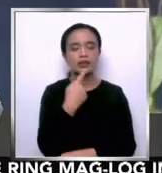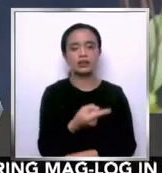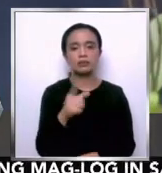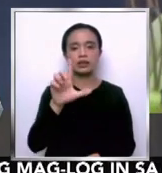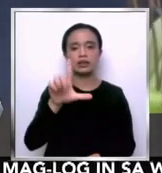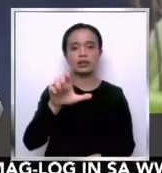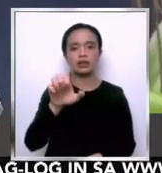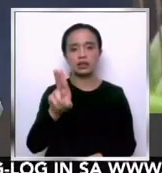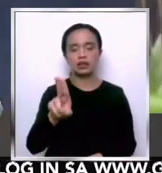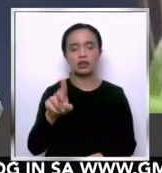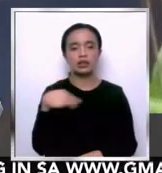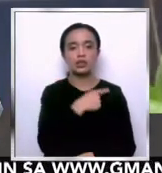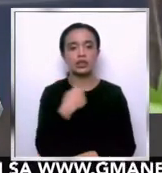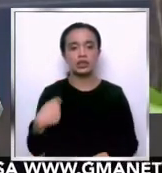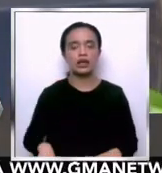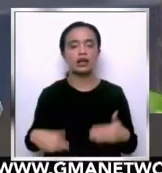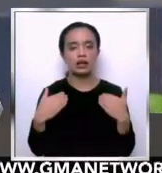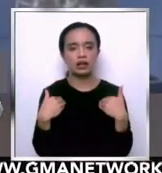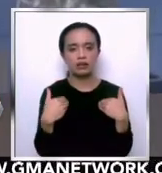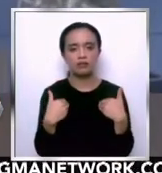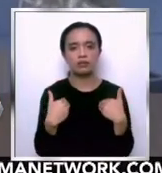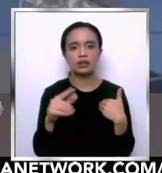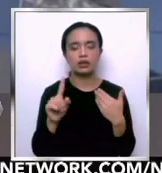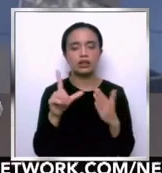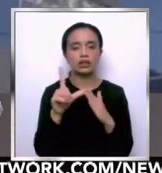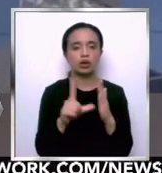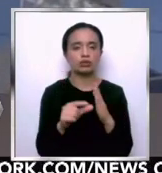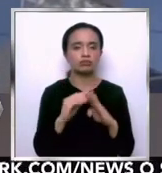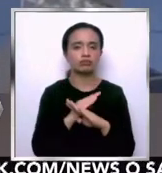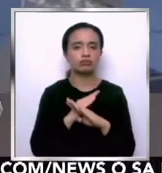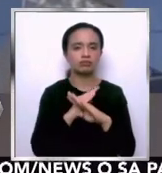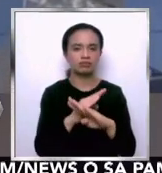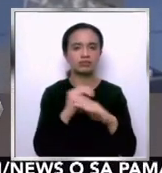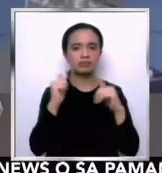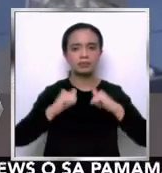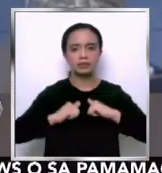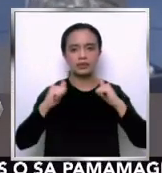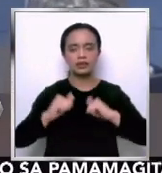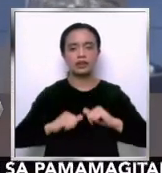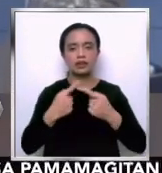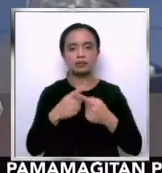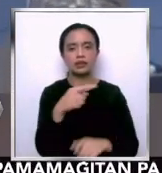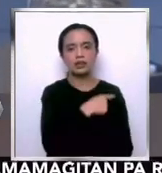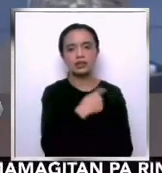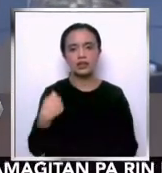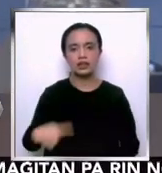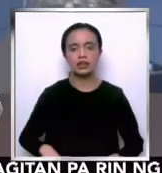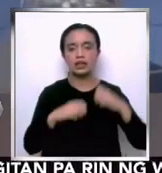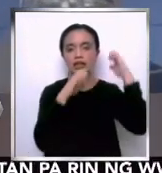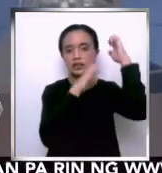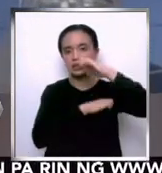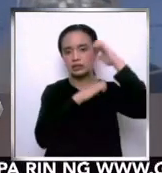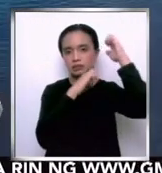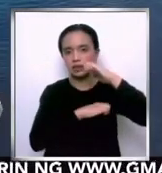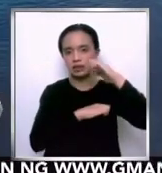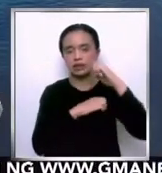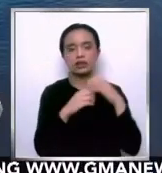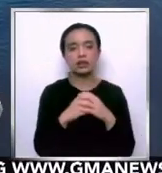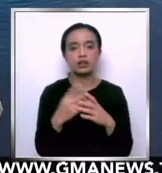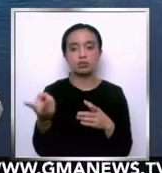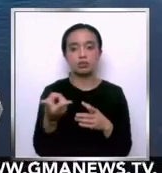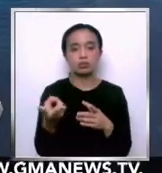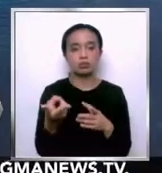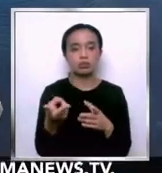China na may legal na balakid sa kasunduan pero umaasa raw ang China na magiging bukas pa rin ang dalawang bansa